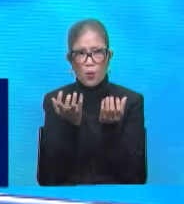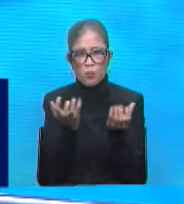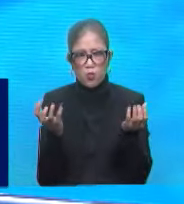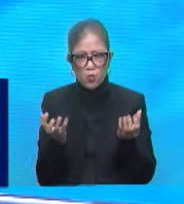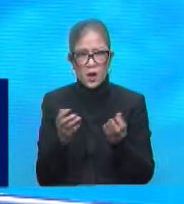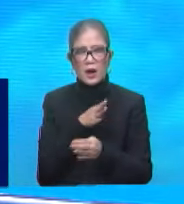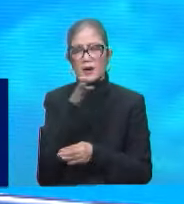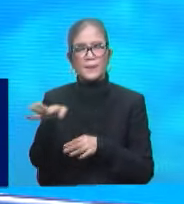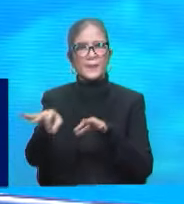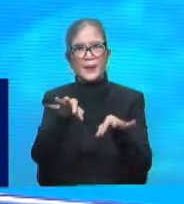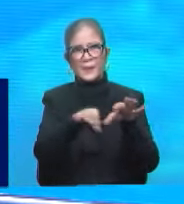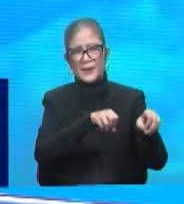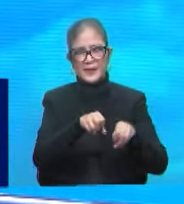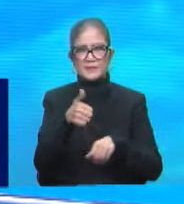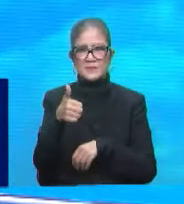datang